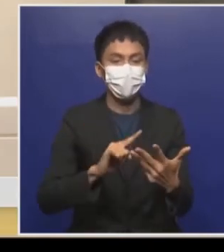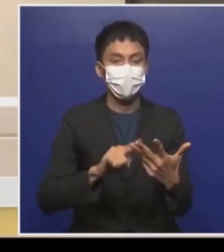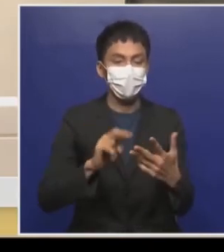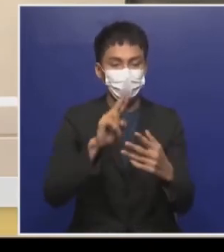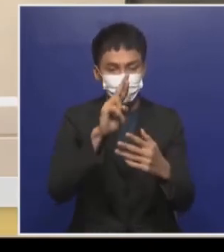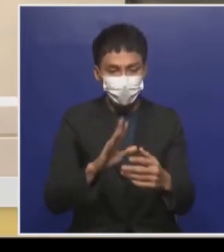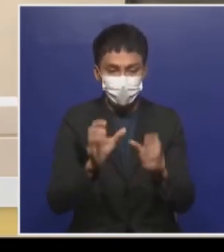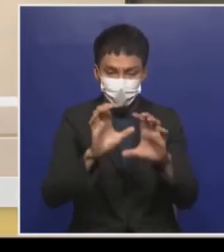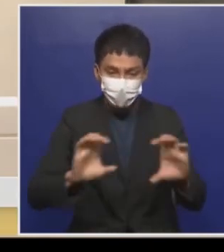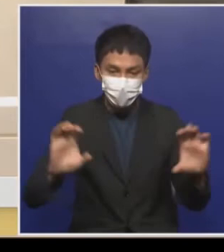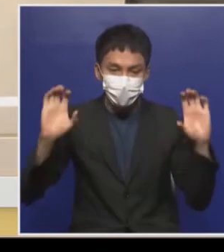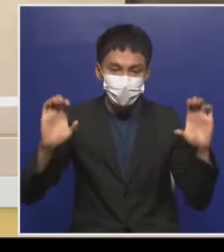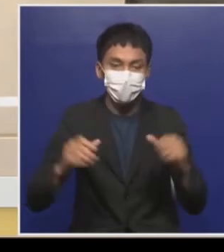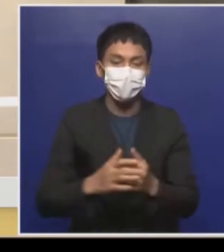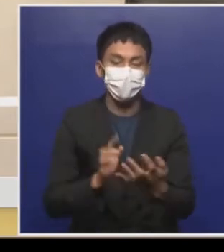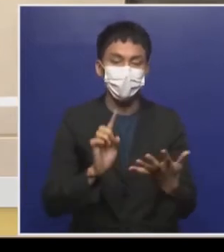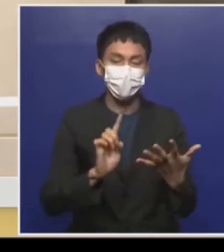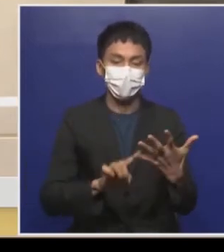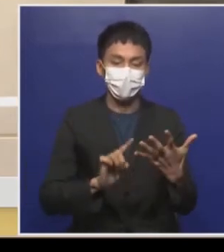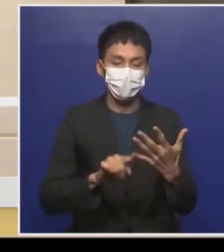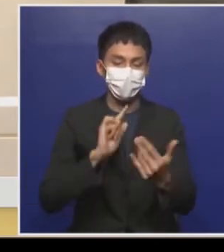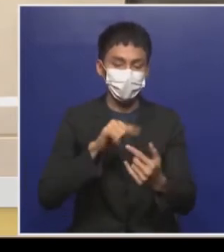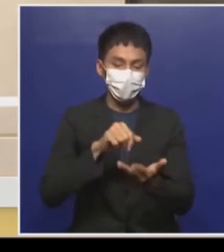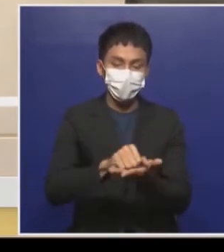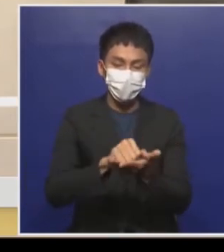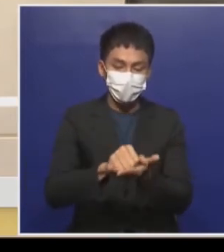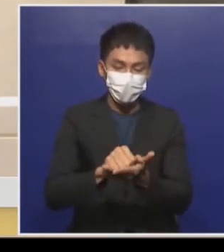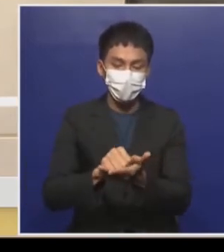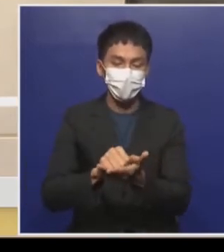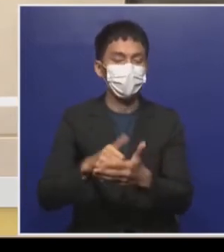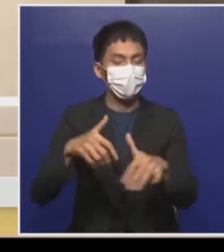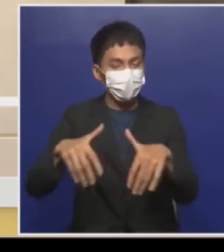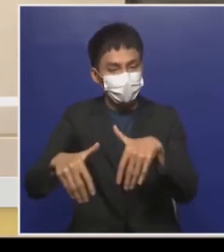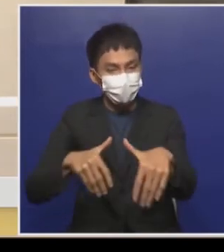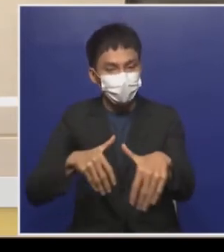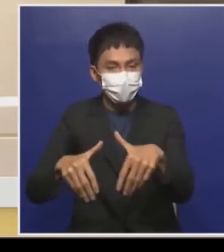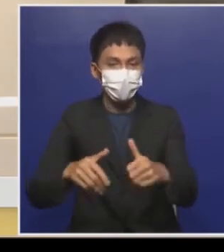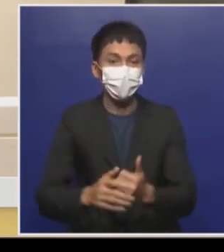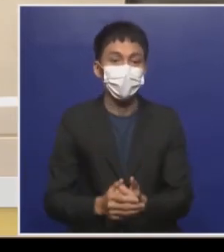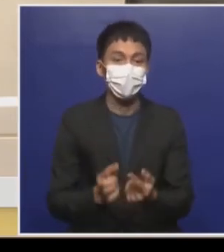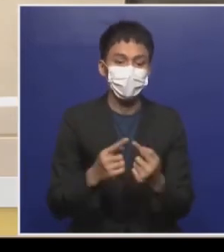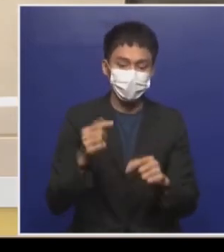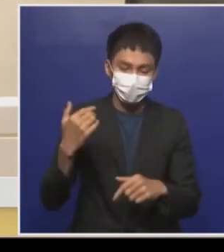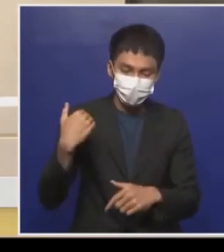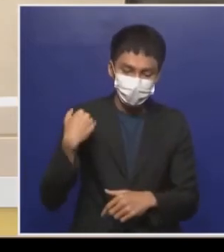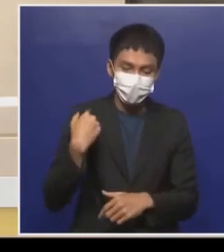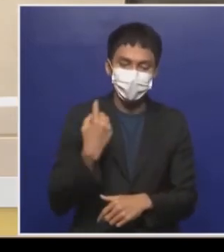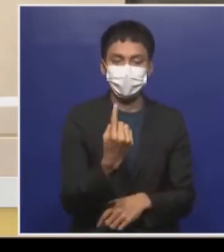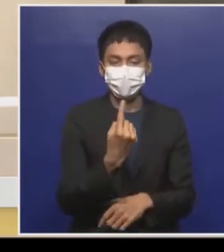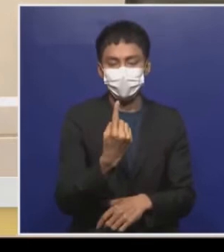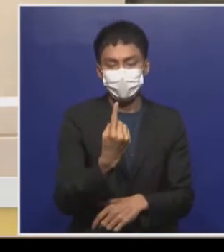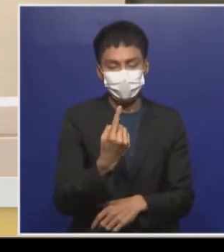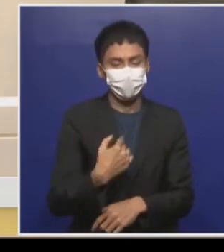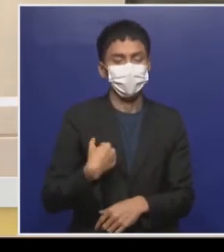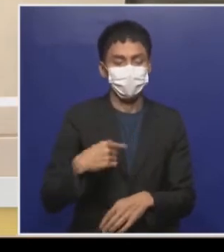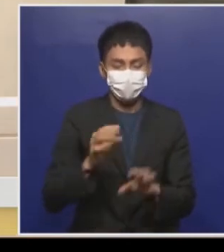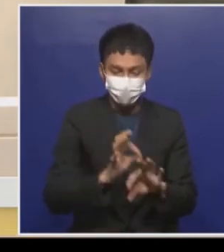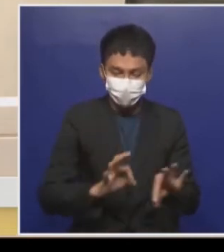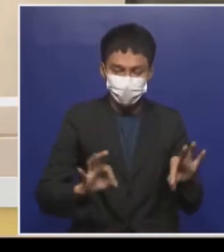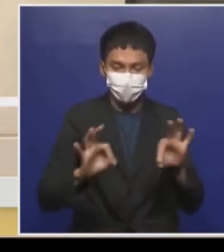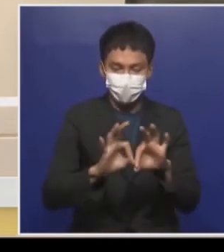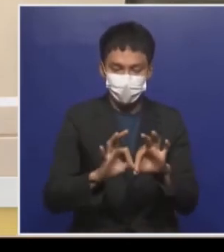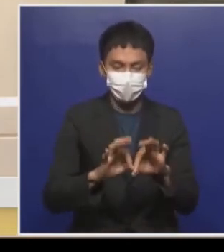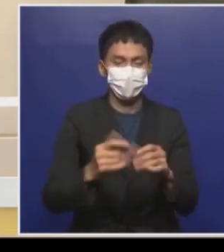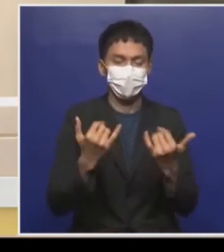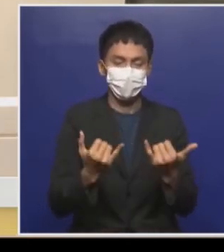บปาชการมิติระบบการบยการพน้ปิชาชนแต่สิ่งหนึ่งซึ่งปัติเศรษไม่ได้คือการเปลย